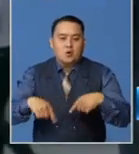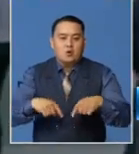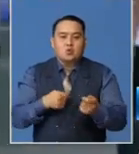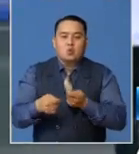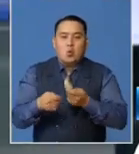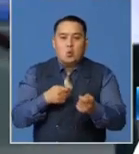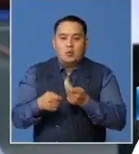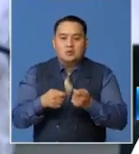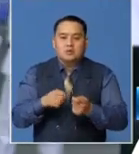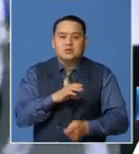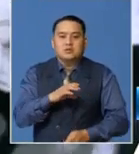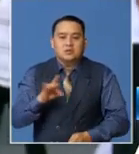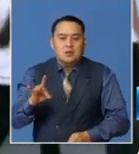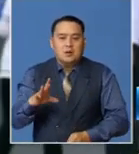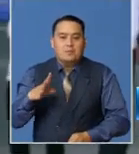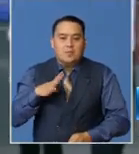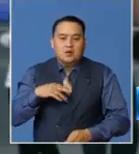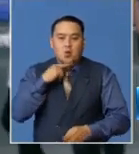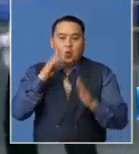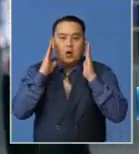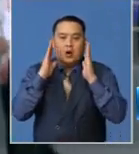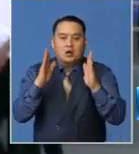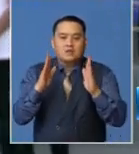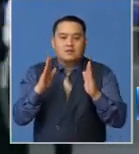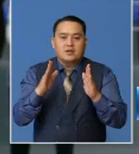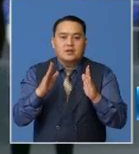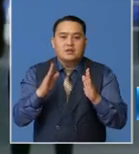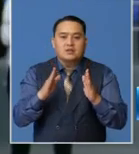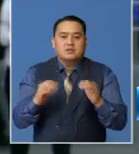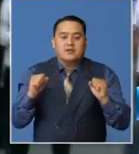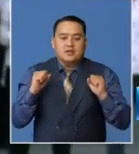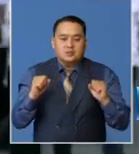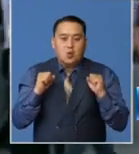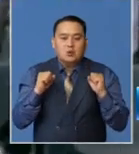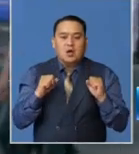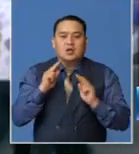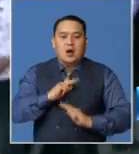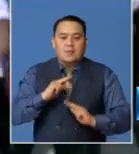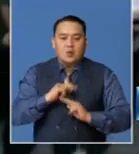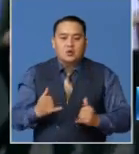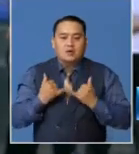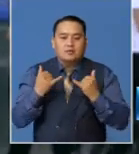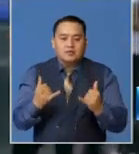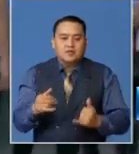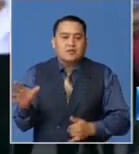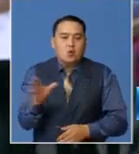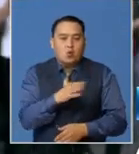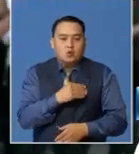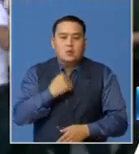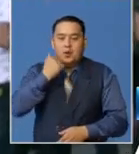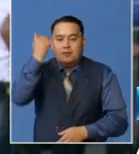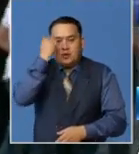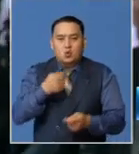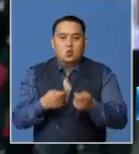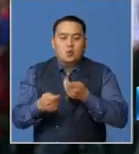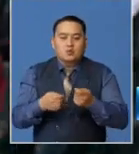руководящие посты в советское время он также уделял особое внимание сфере спорта работал во благо своих земляков я хочу поблагодарить